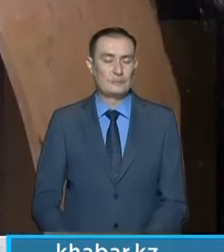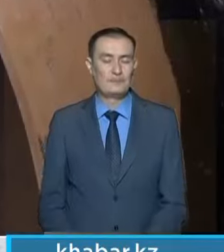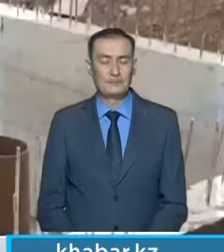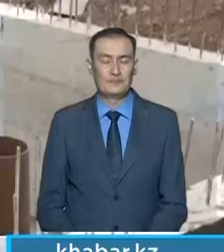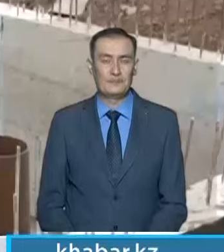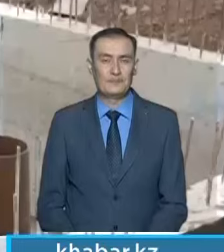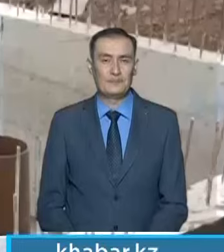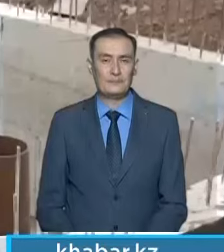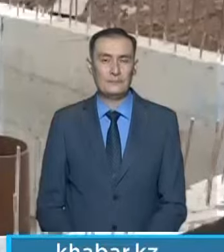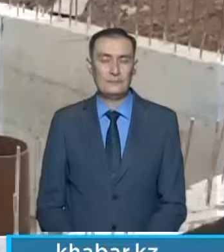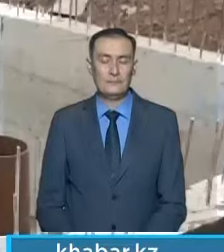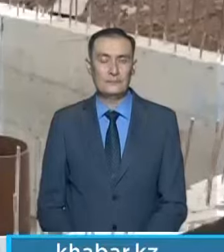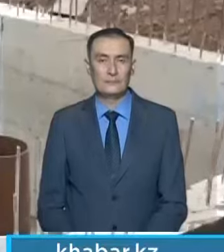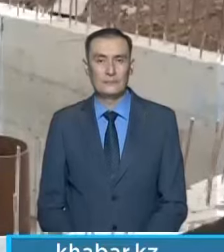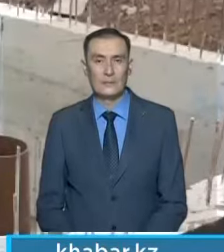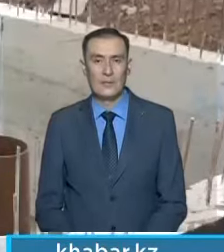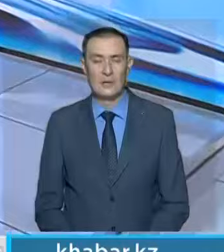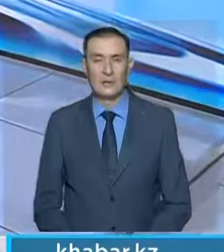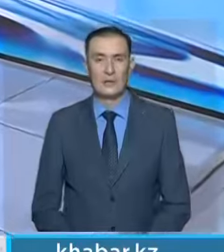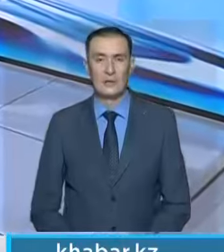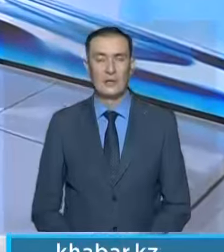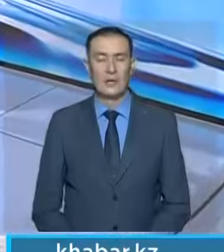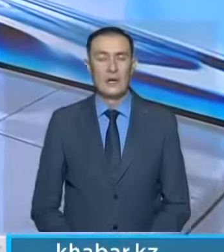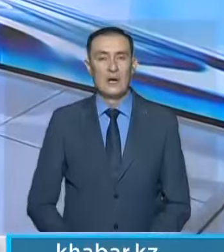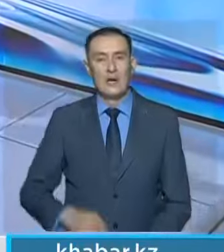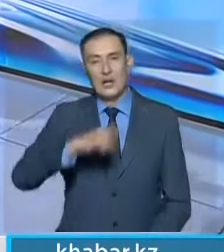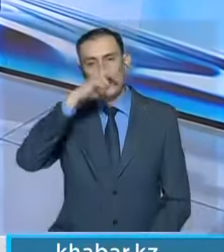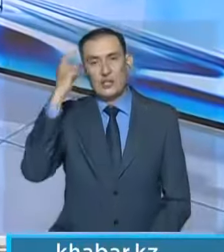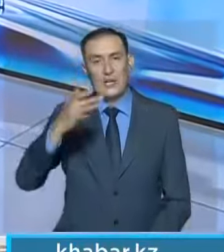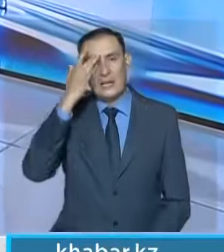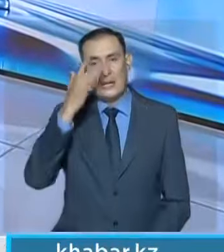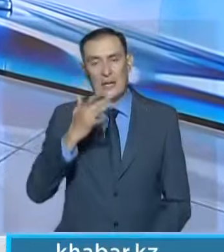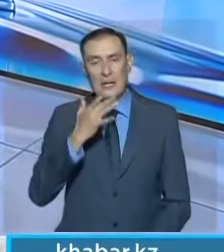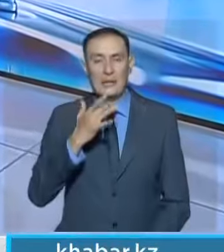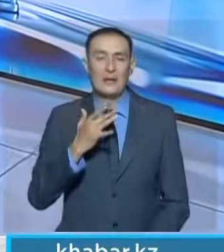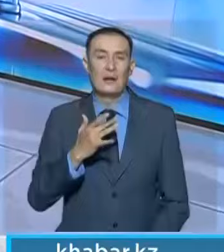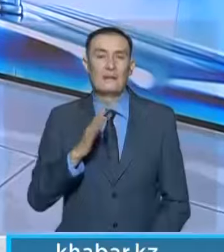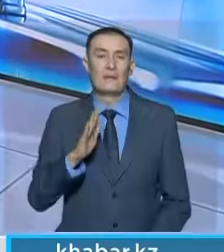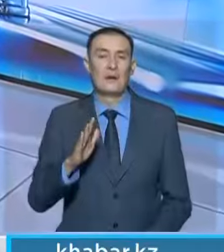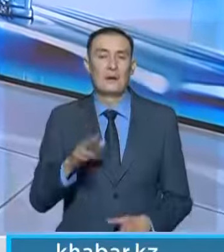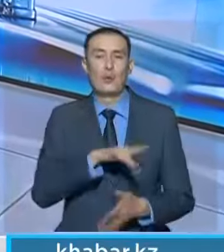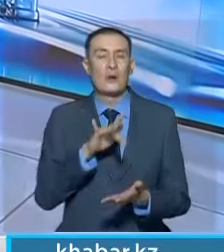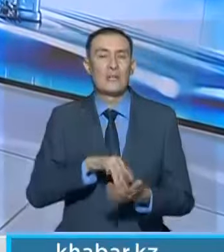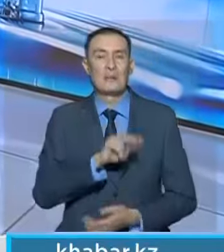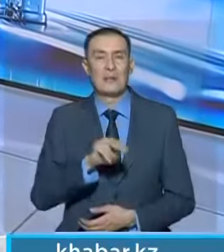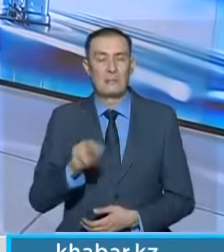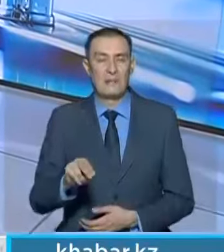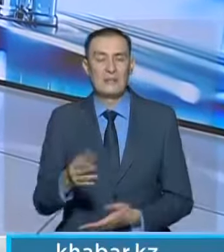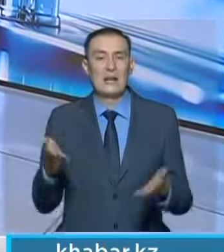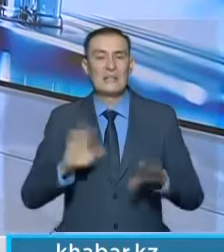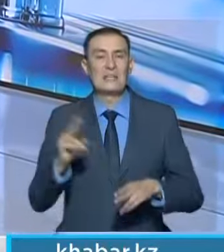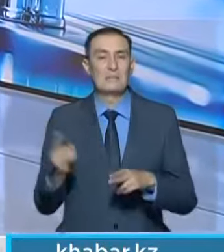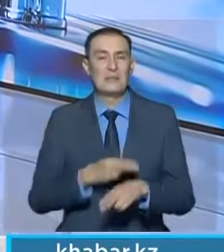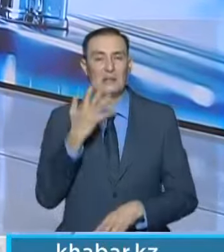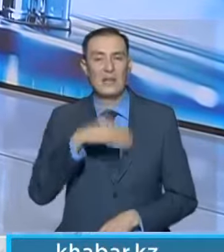Марат Игликов из Павлодарской области, Хабар. В жаркое лето жители полсотни многоэтажных домов Петропавловска остались без горячей